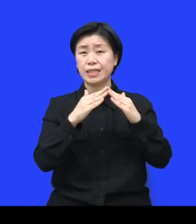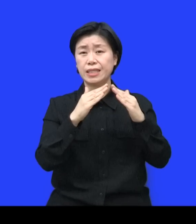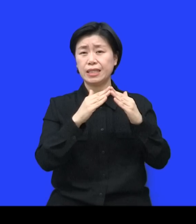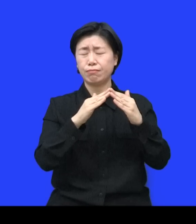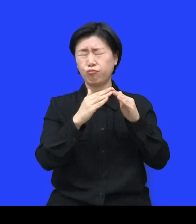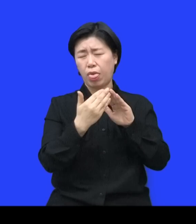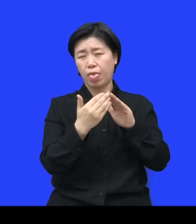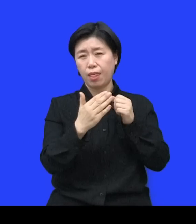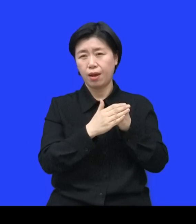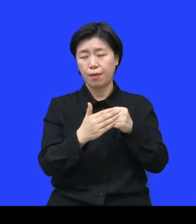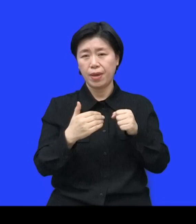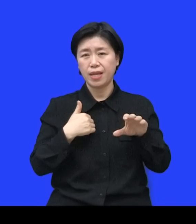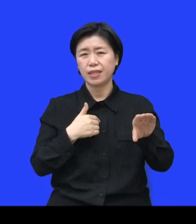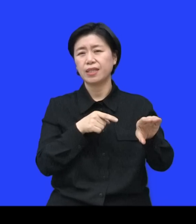아버님이 너무 그 창피해서